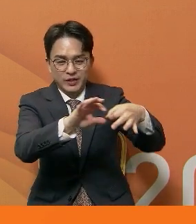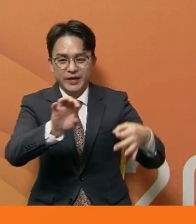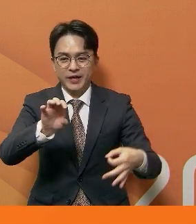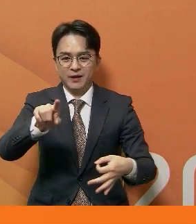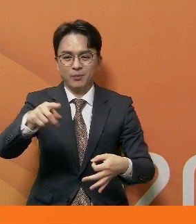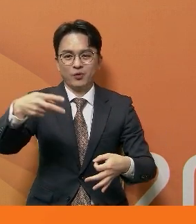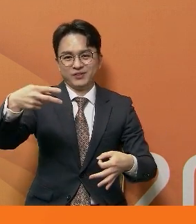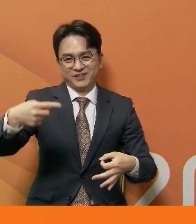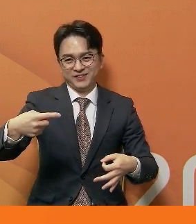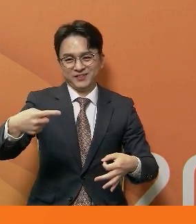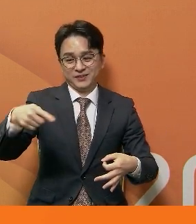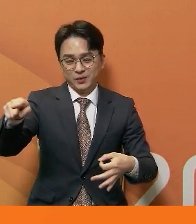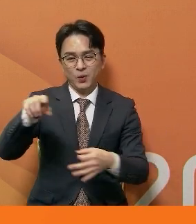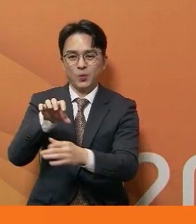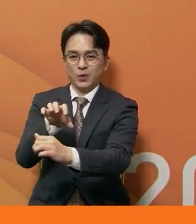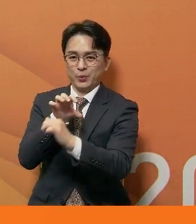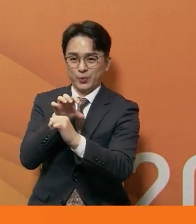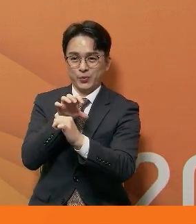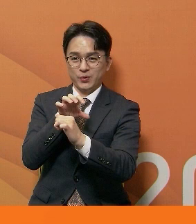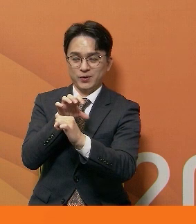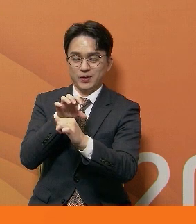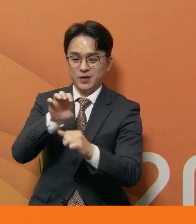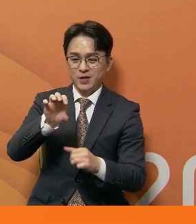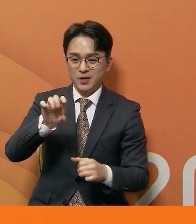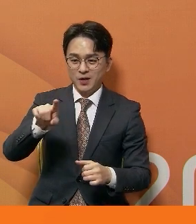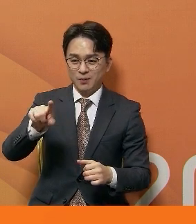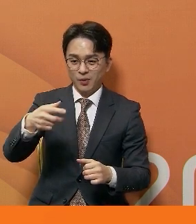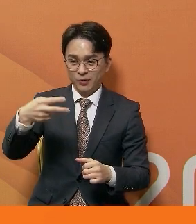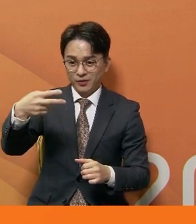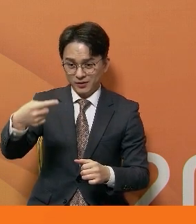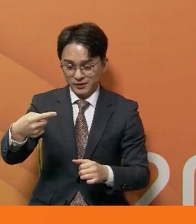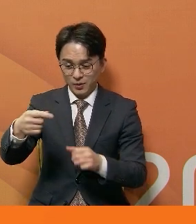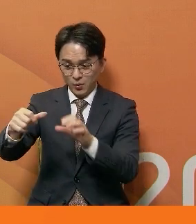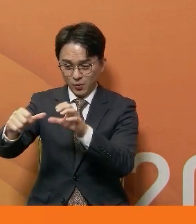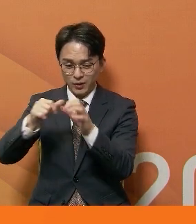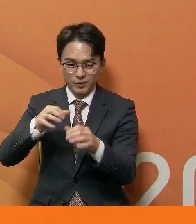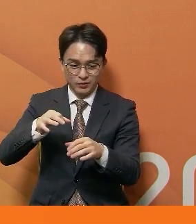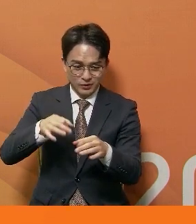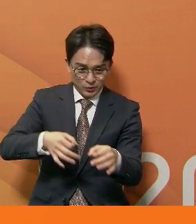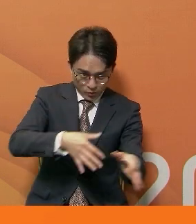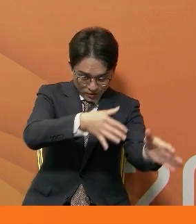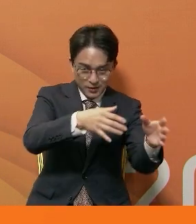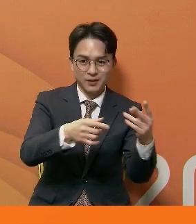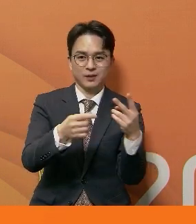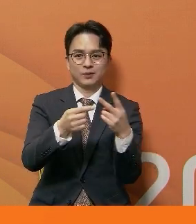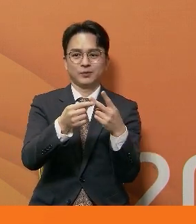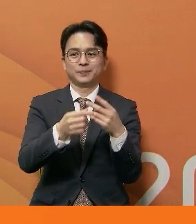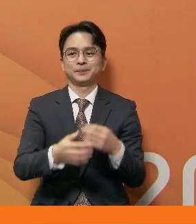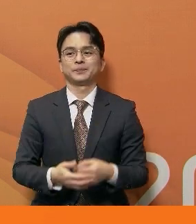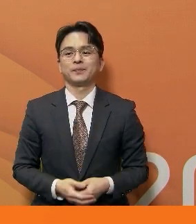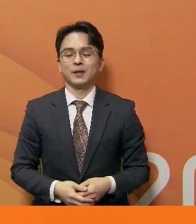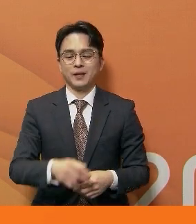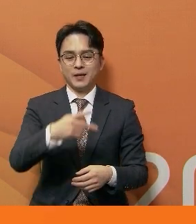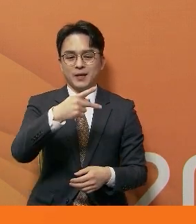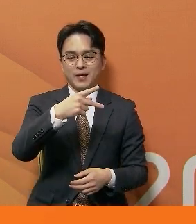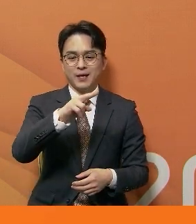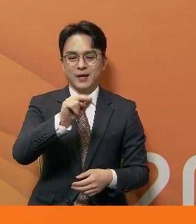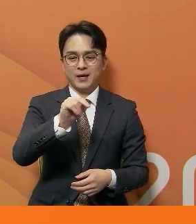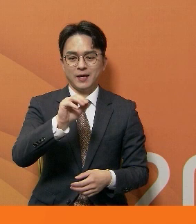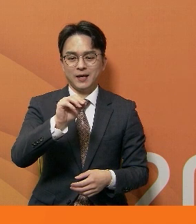있는데 그 가치평가 연계펀드에 투자유치를 지원하는 사업하고요 그리고 컨텐츠 피칭 플랫폼인학과